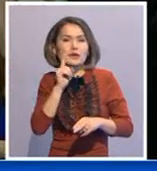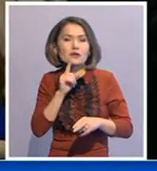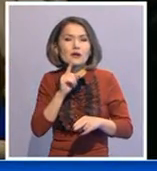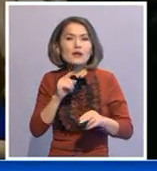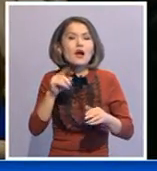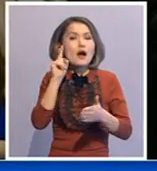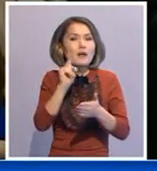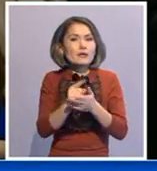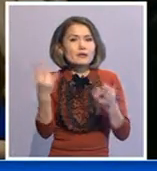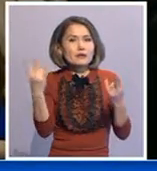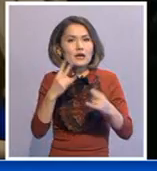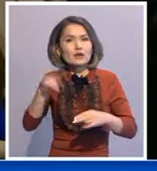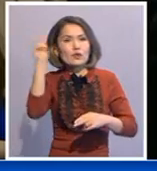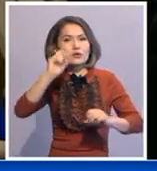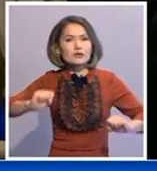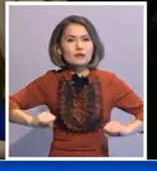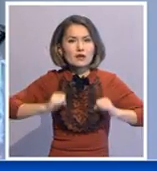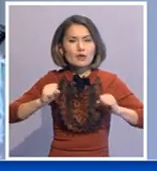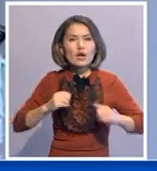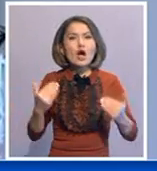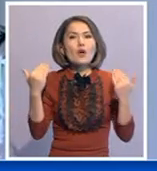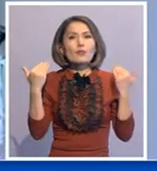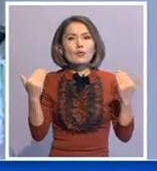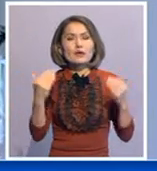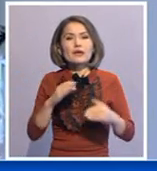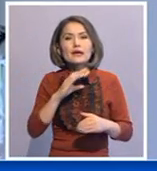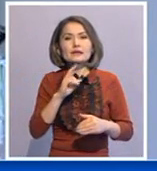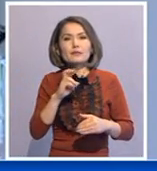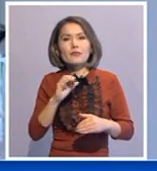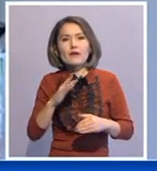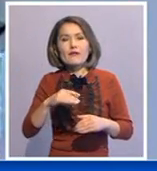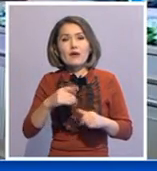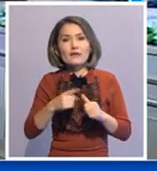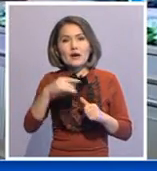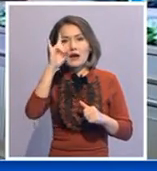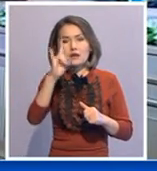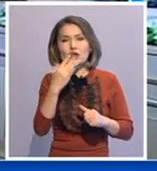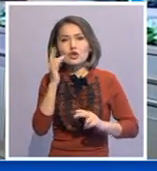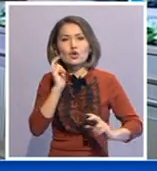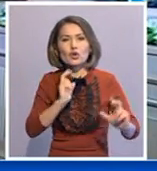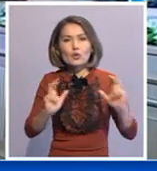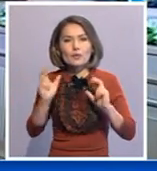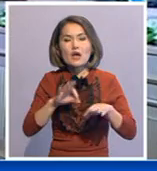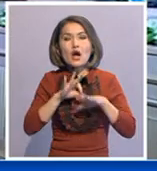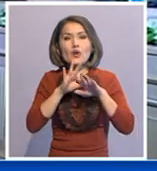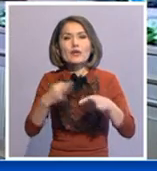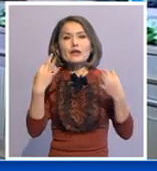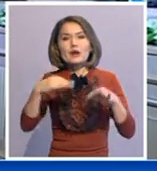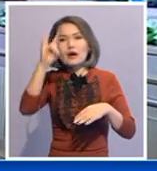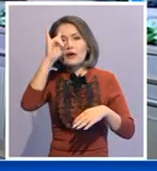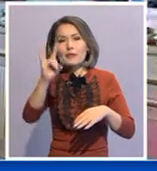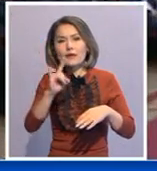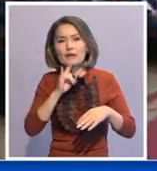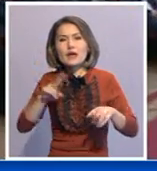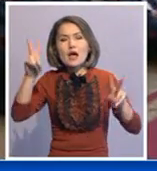алатын алғыр ойлы азамат болып қалыптасуда. Бұл туралы Қаныш Сәтбаев атындағы Қазақ ұлттық техникалық университетінде өткізілген Тәуелсіз Қазақстан